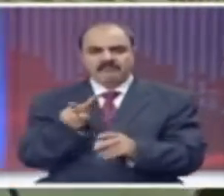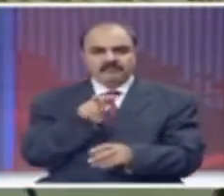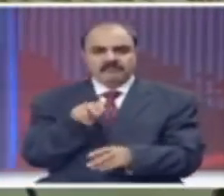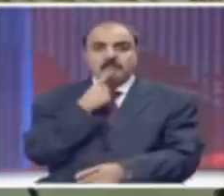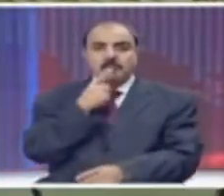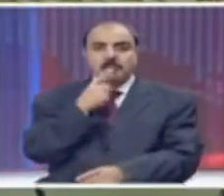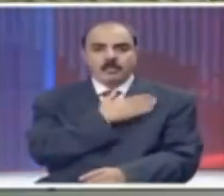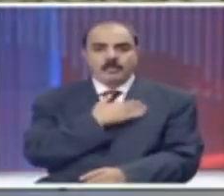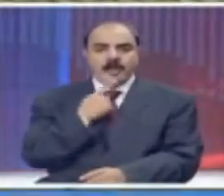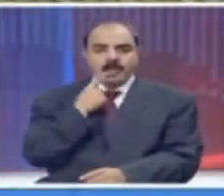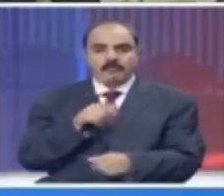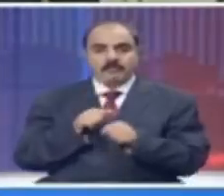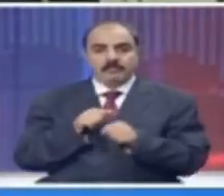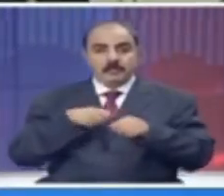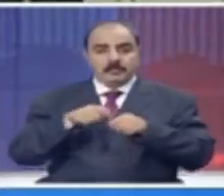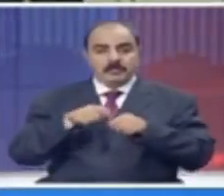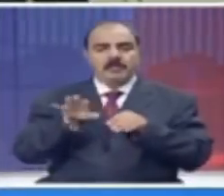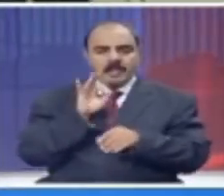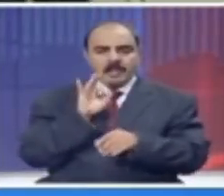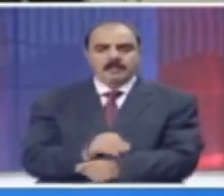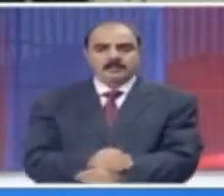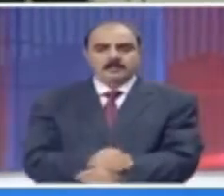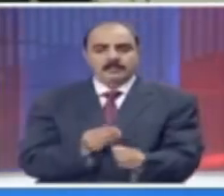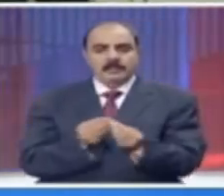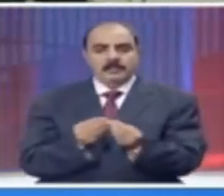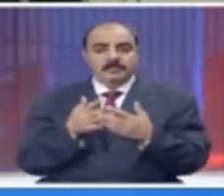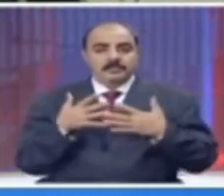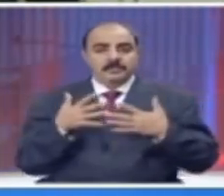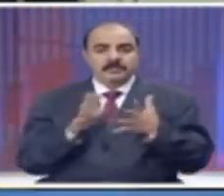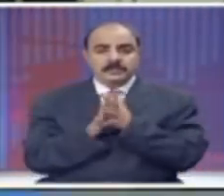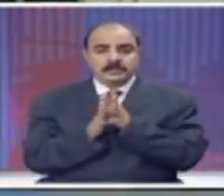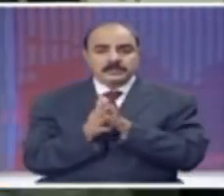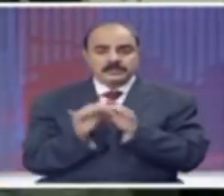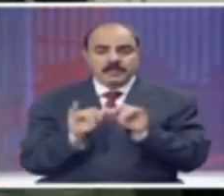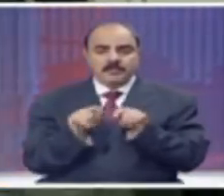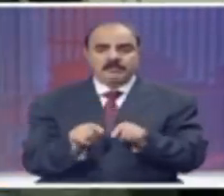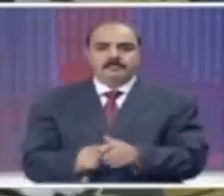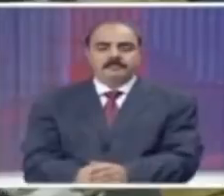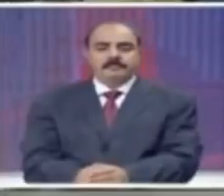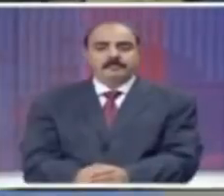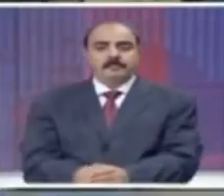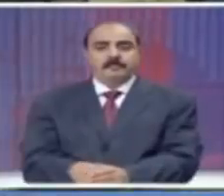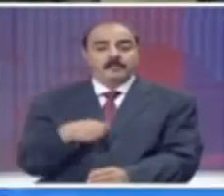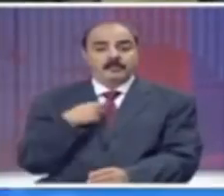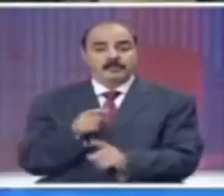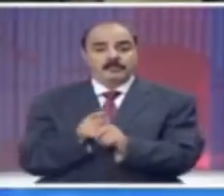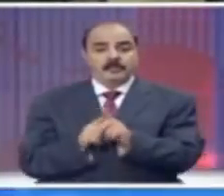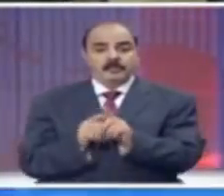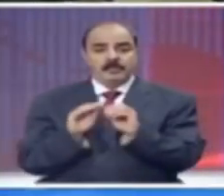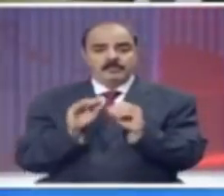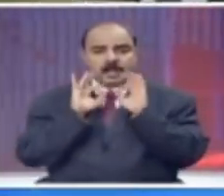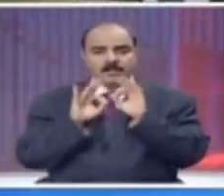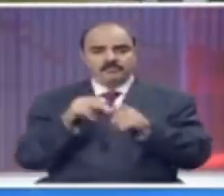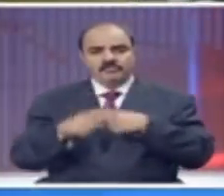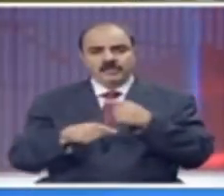الجماعي والمصالح الحكومية والمولات التجارية وغيرها من الأماكن التي تشهد ازدحاما. وشدد مدبولي على